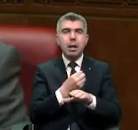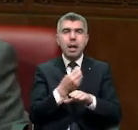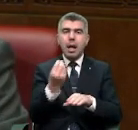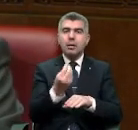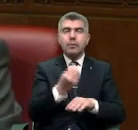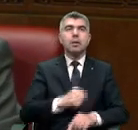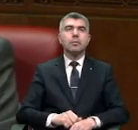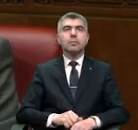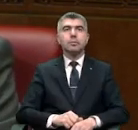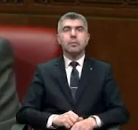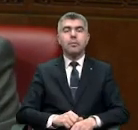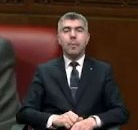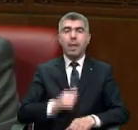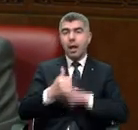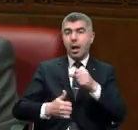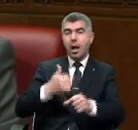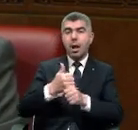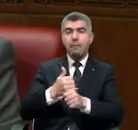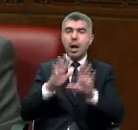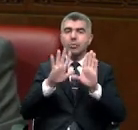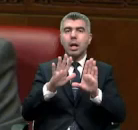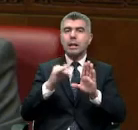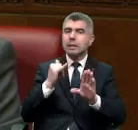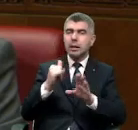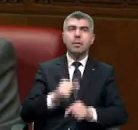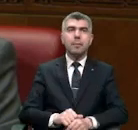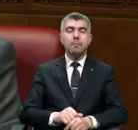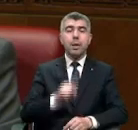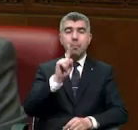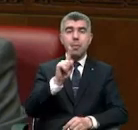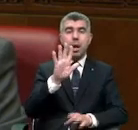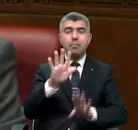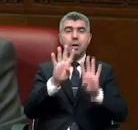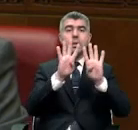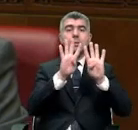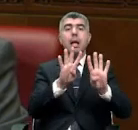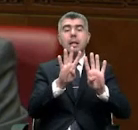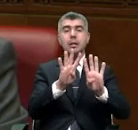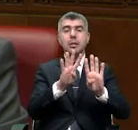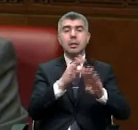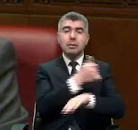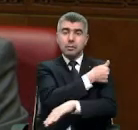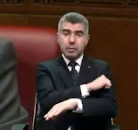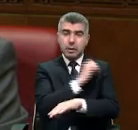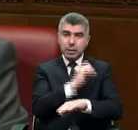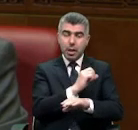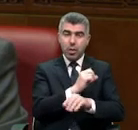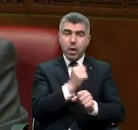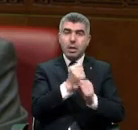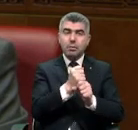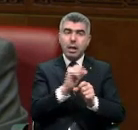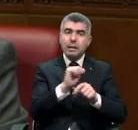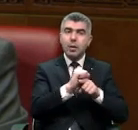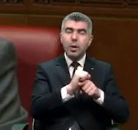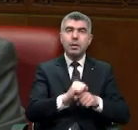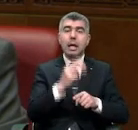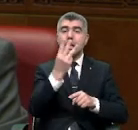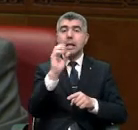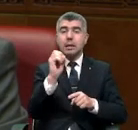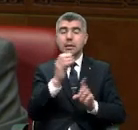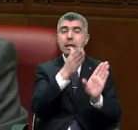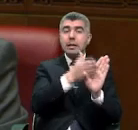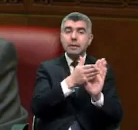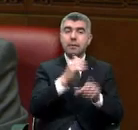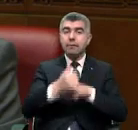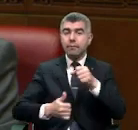الأطفال هذه السنة، وغادي سنويا غيبداو يخرجوا 10. تكوين 185 ممرض متخصص في الطب النفسي في السنة، تكوين 30 طبيب